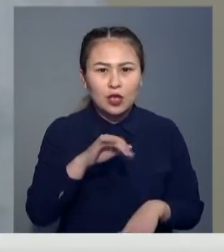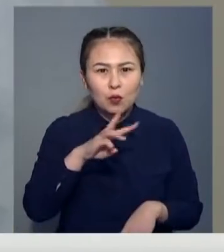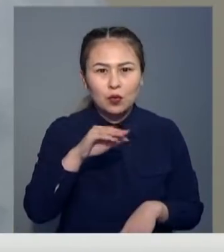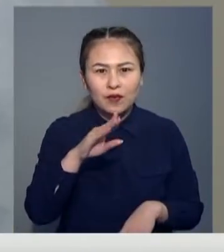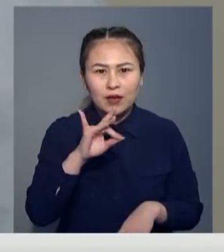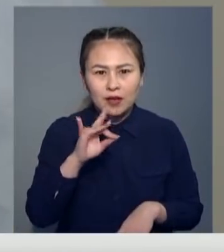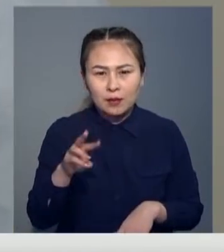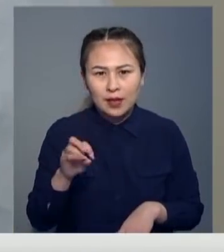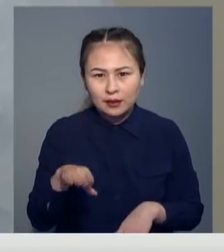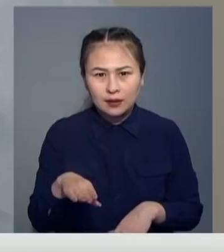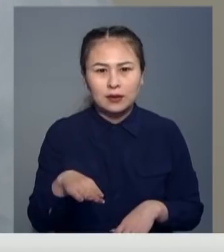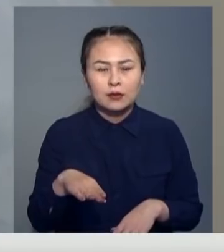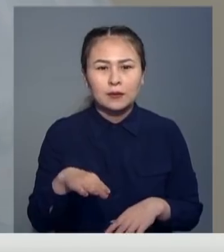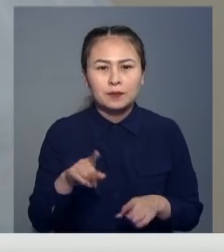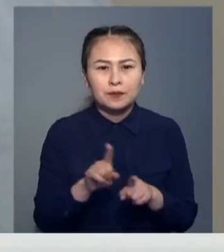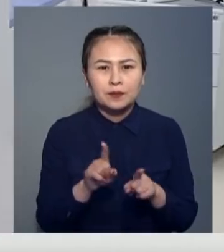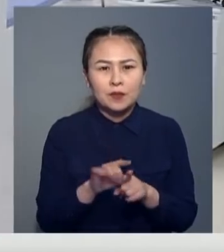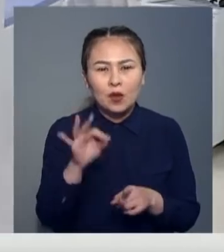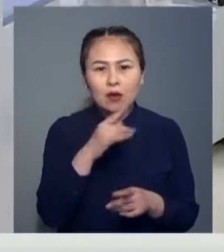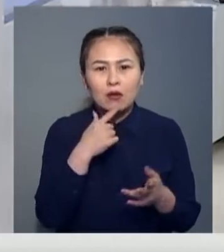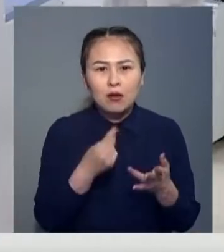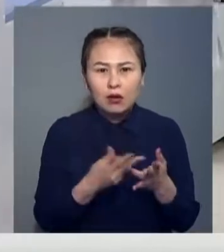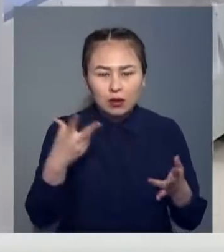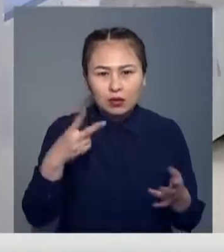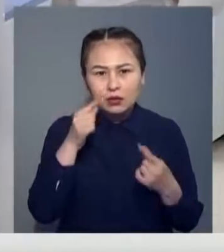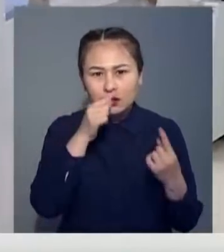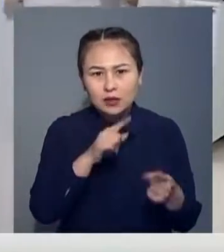Ол иммуноферментті сынама әдісі бойынша қан